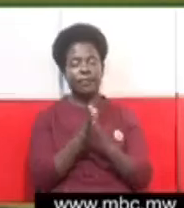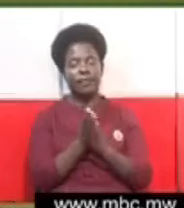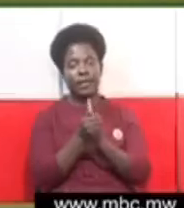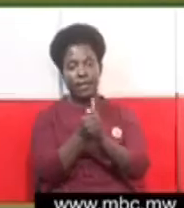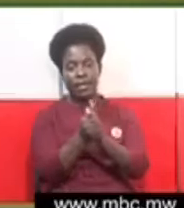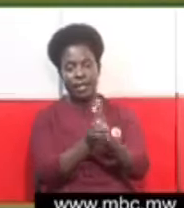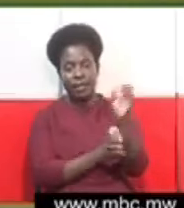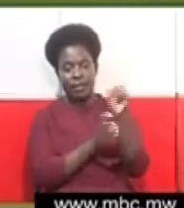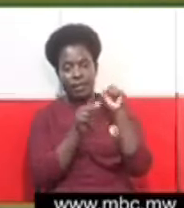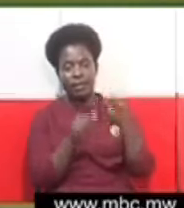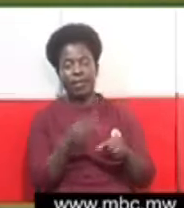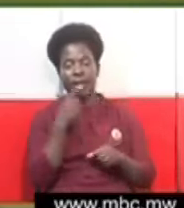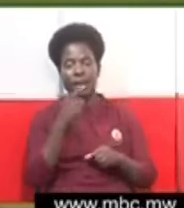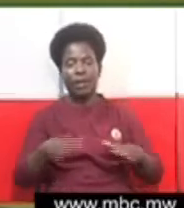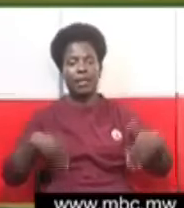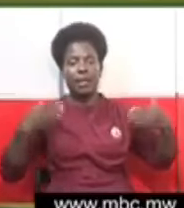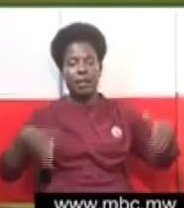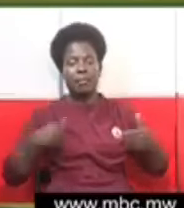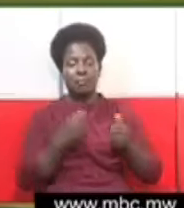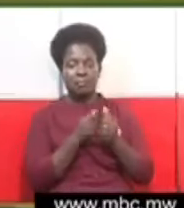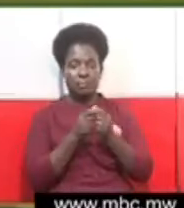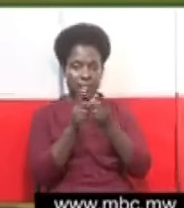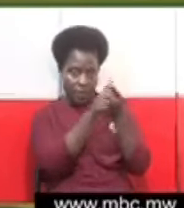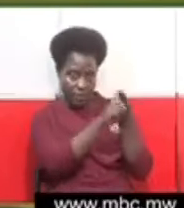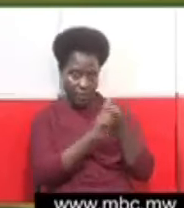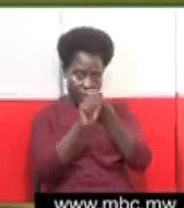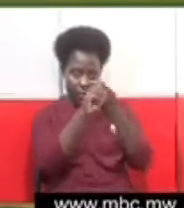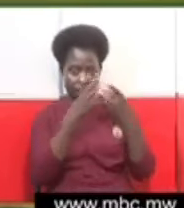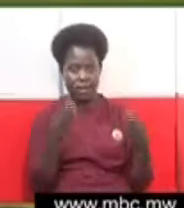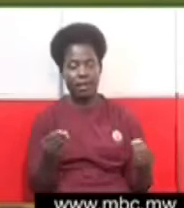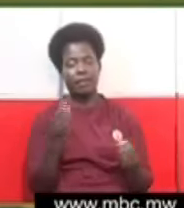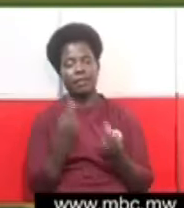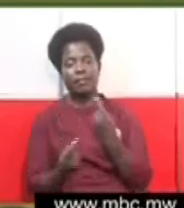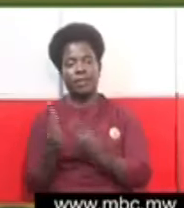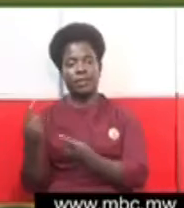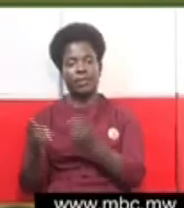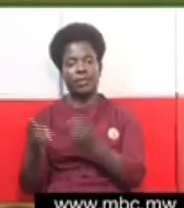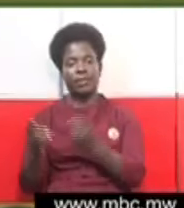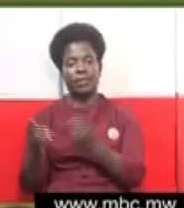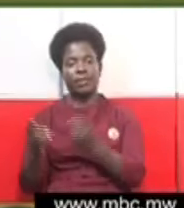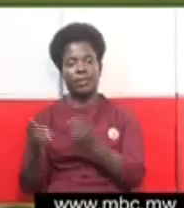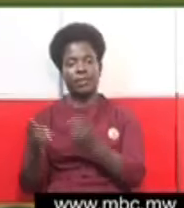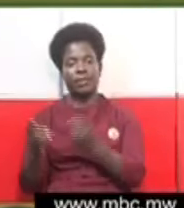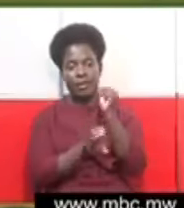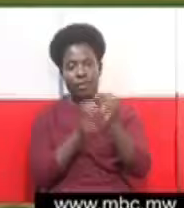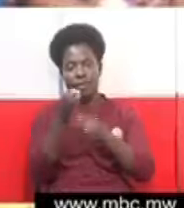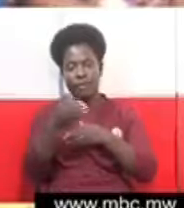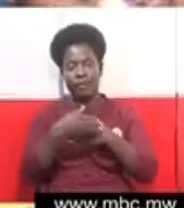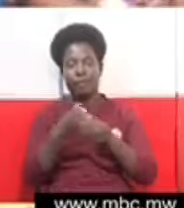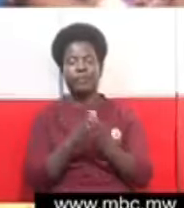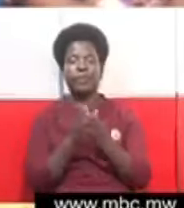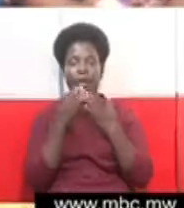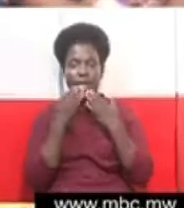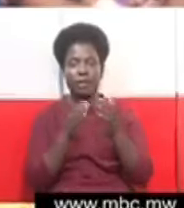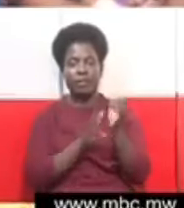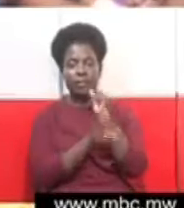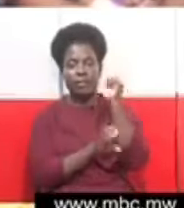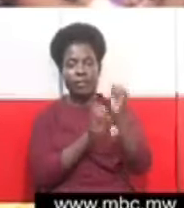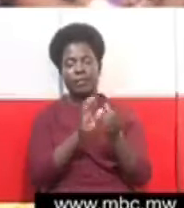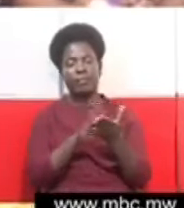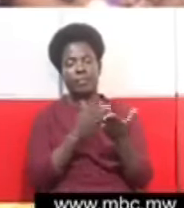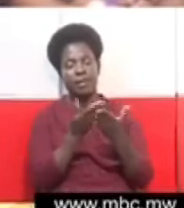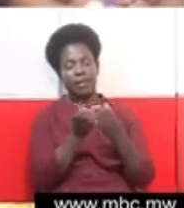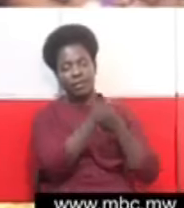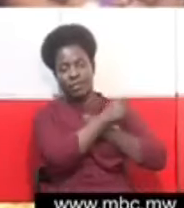Chakwela wati ndiwokondwa ndi mgwirizano omwe ulipo pakati pa dziko lino ndi maiko oyandikira. Kukoza maikowa pachikondi chomwe